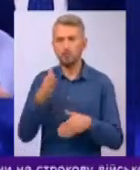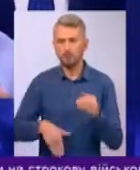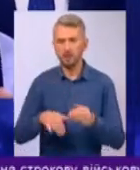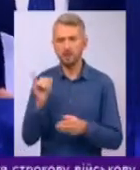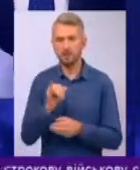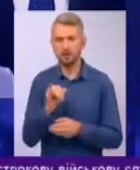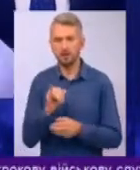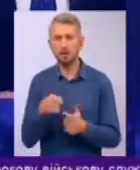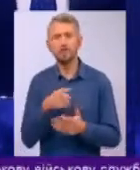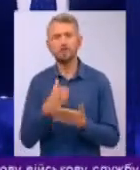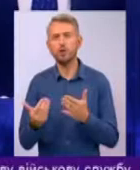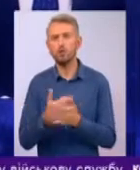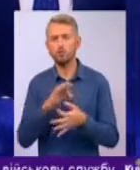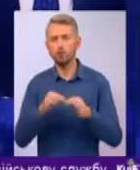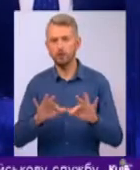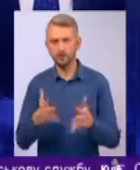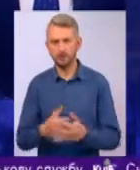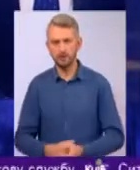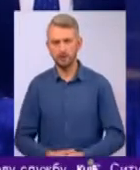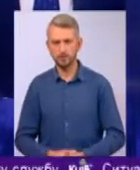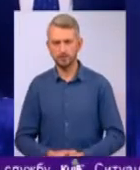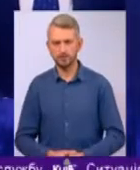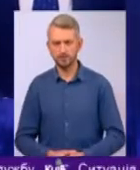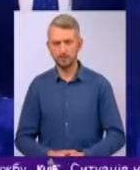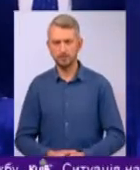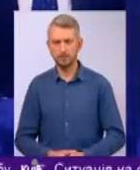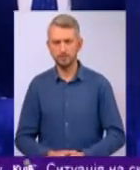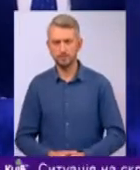І чи є нові подробиці подій?